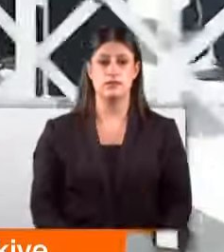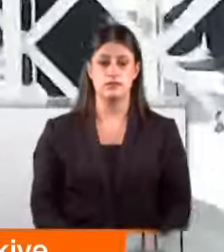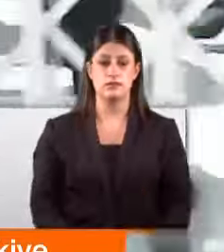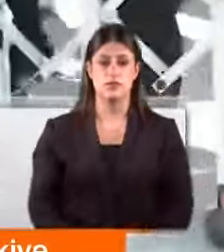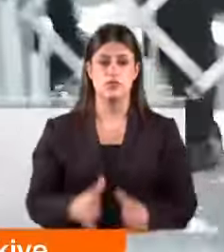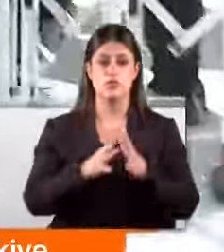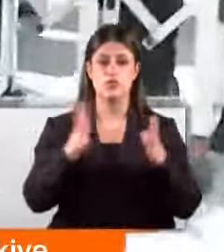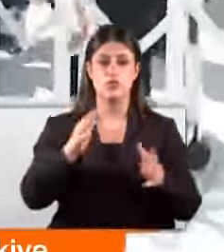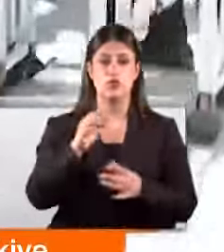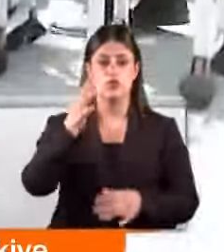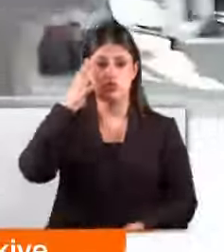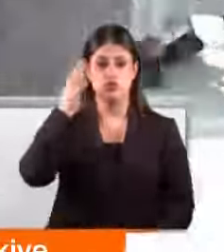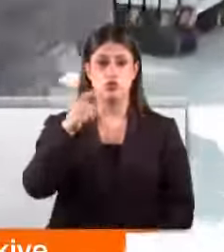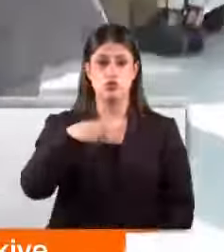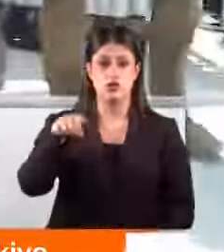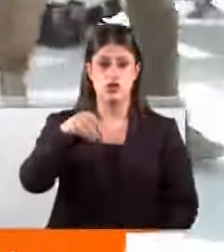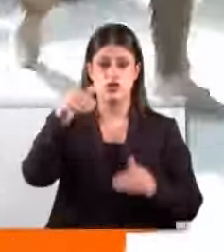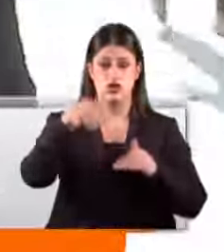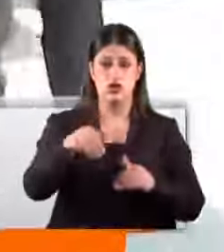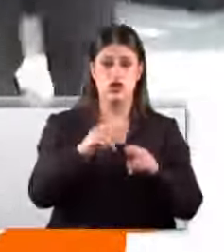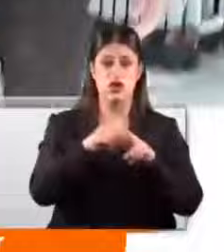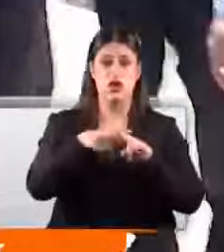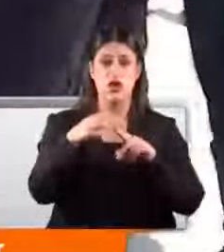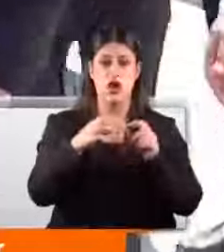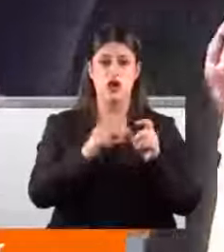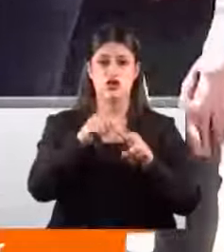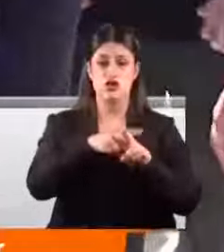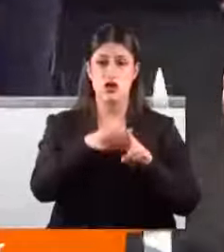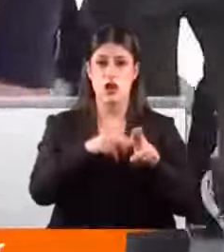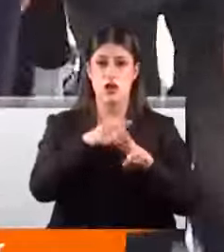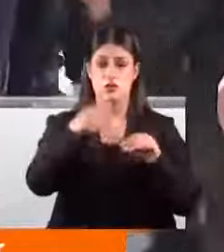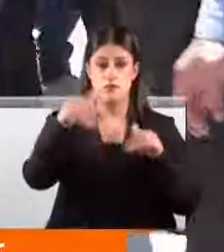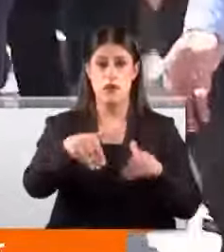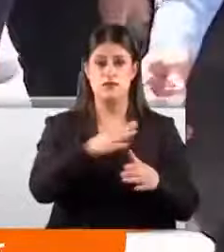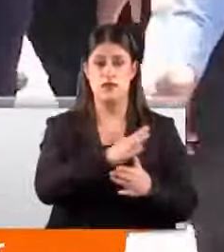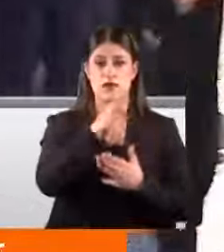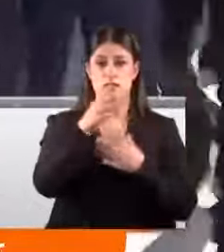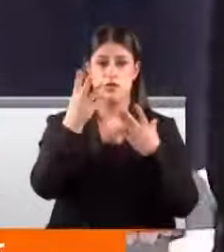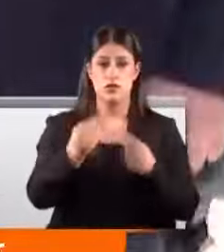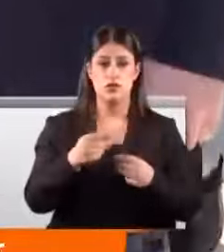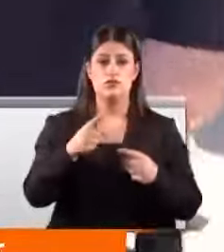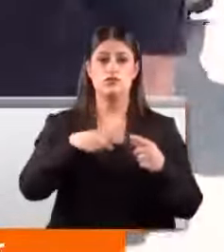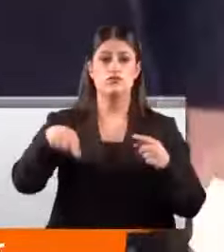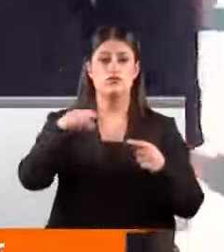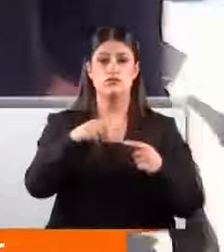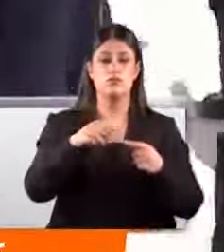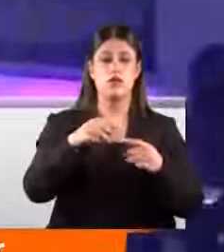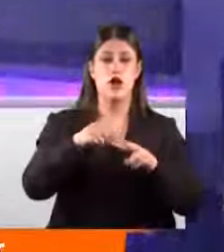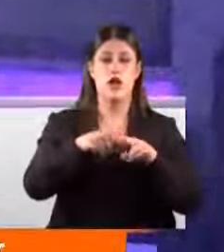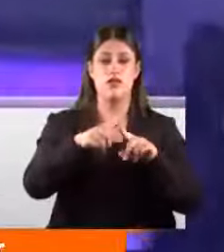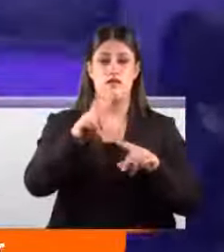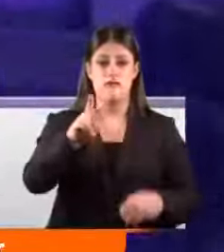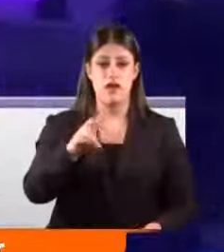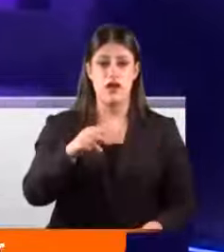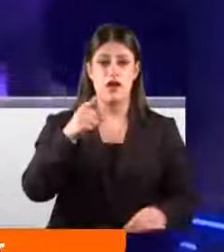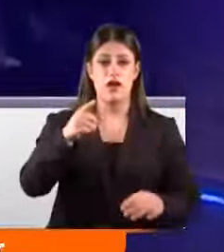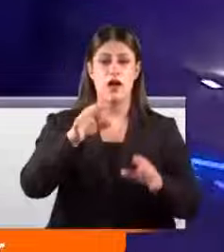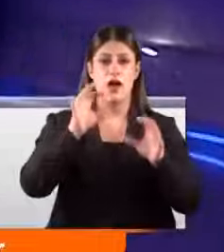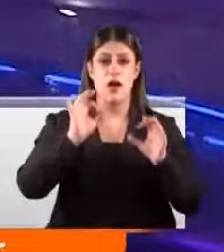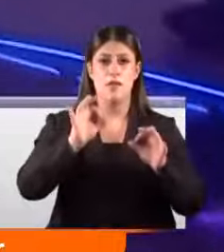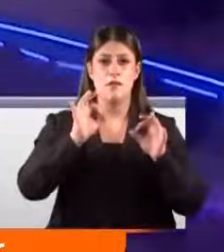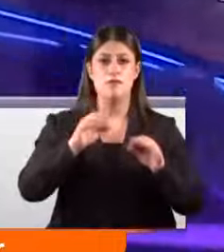Büyük ustanın cenazesi Karşıyaka mezarlığına defnedildi. Sanatseverlerin gönlüne taht kuran Işık, ATV'nin reyting rekorları